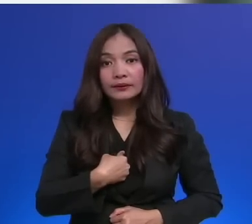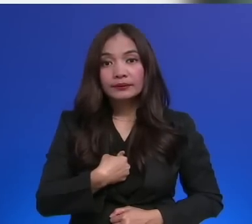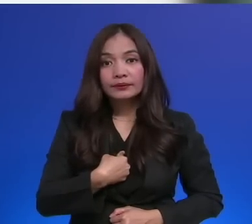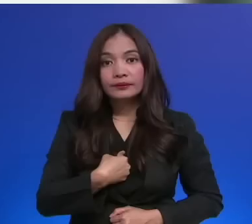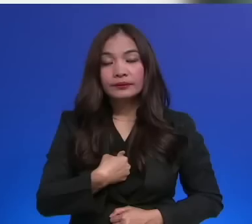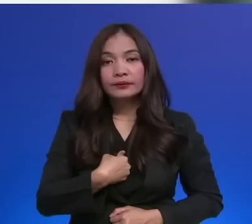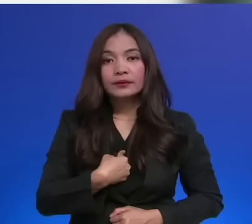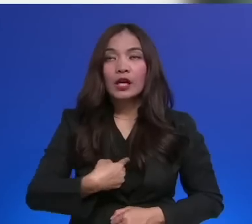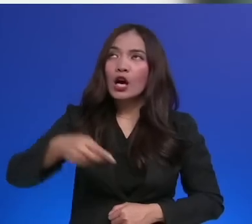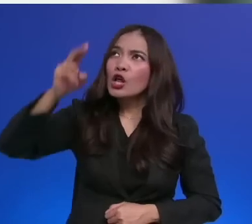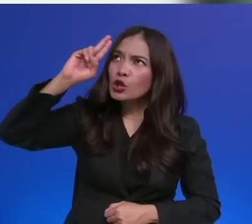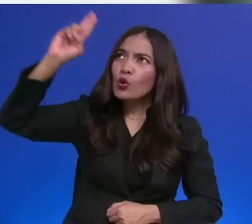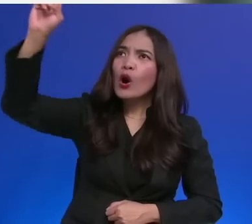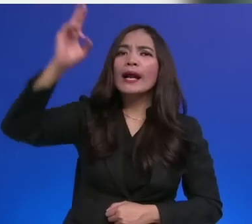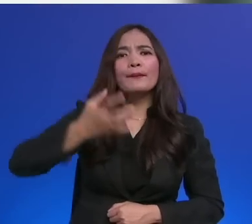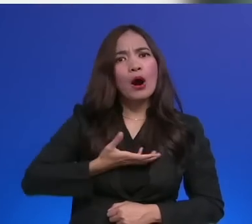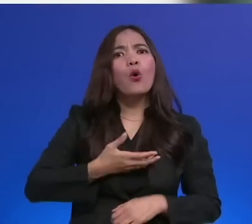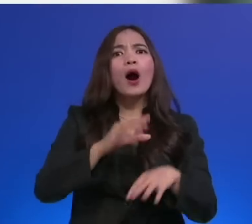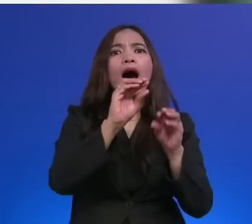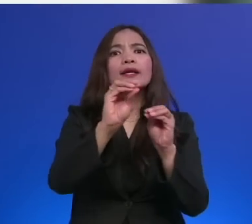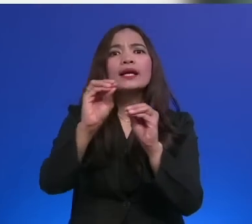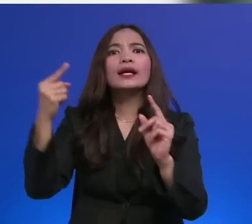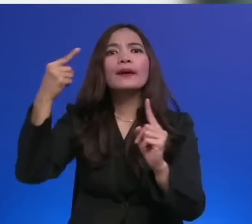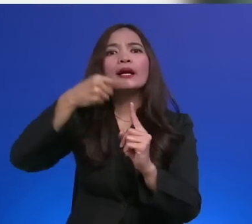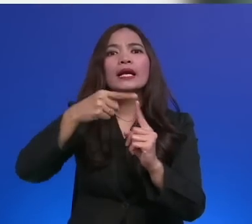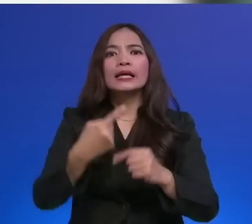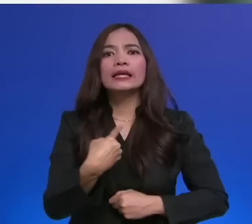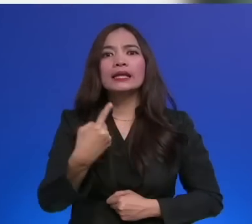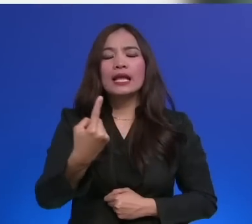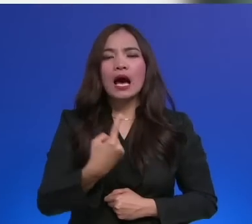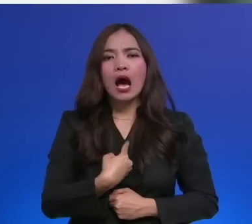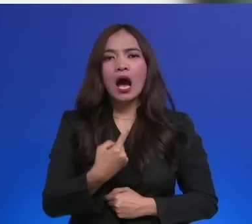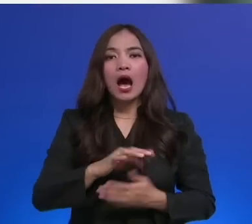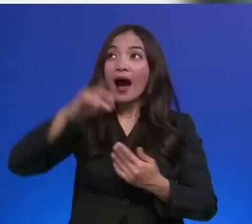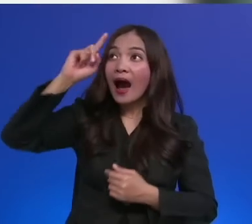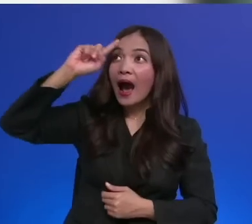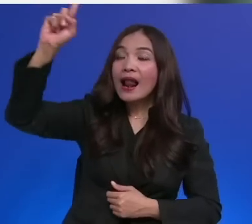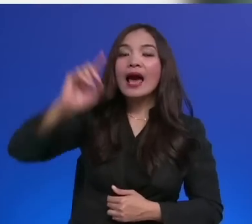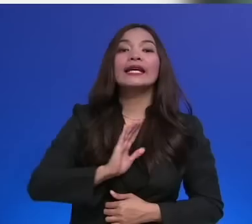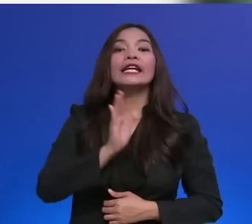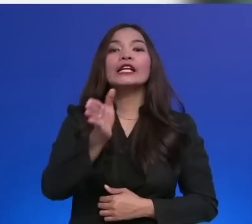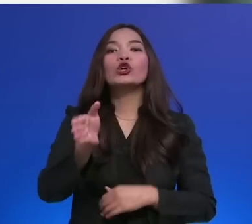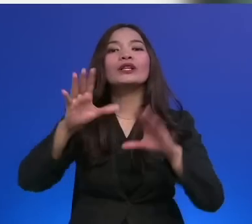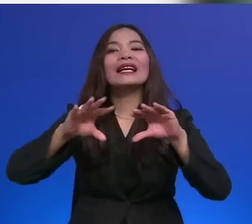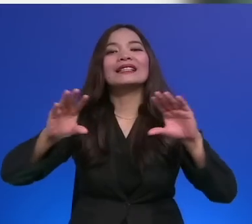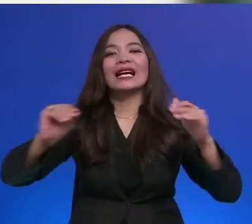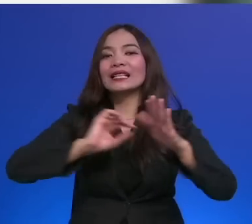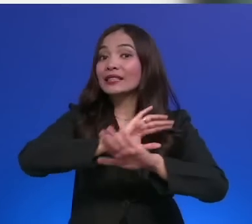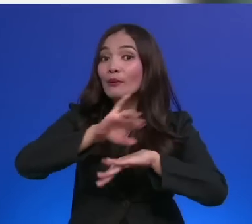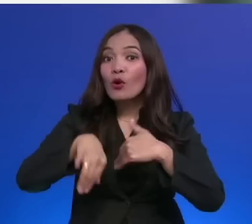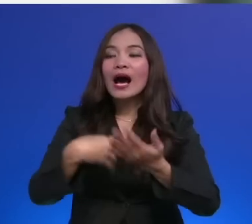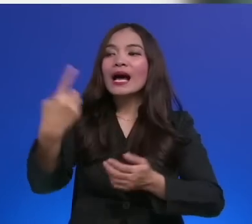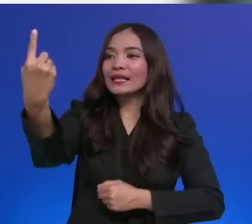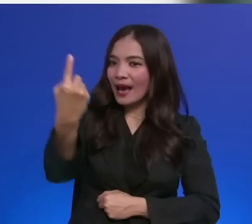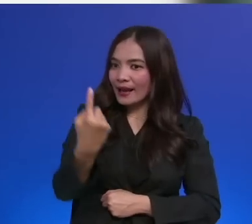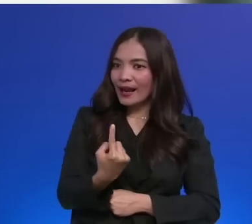ada yang Tuhan mau ajarkan kepada kita. Maka dikatakan, Allah turut bekerja dalam segala sesuatu